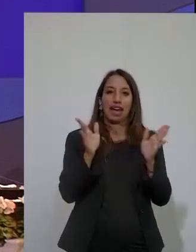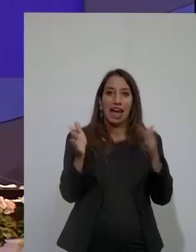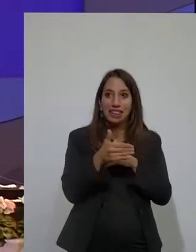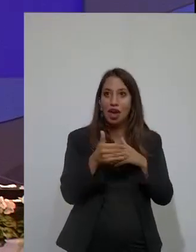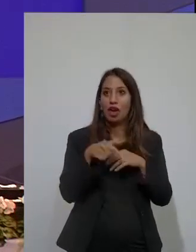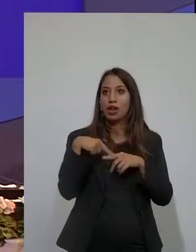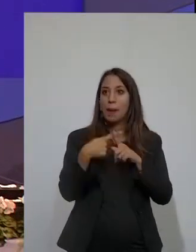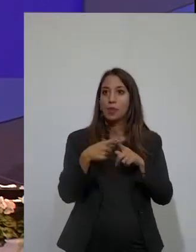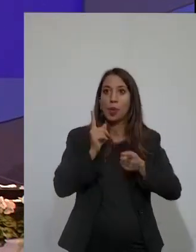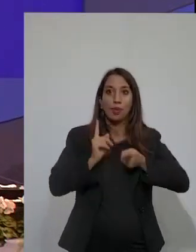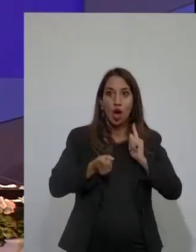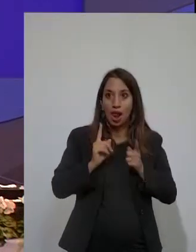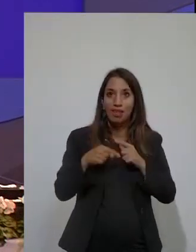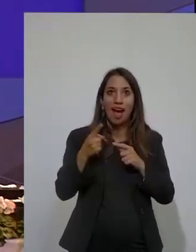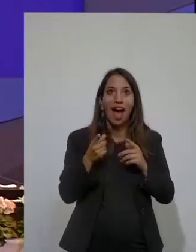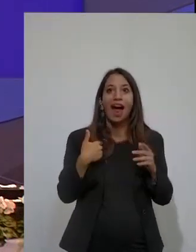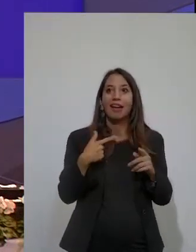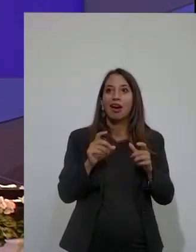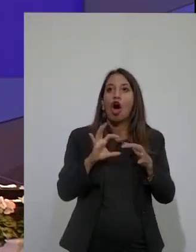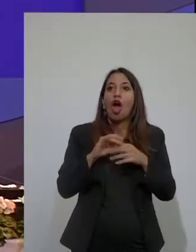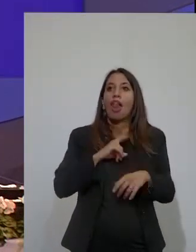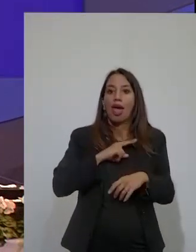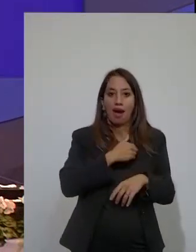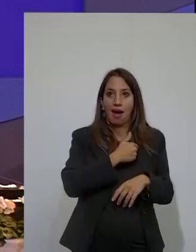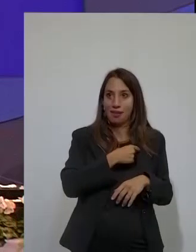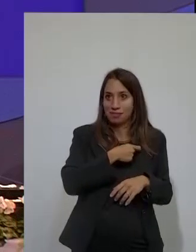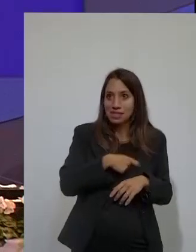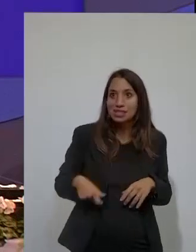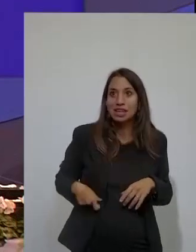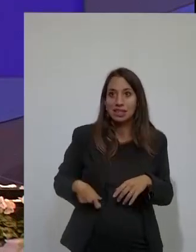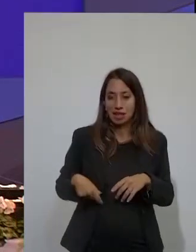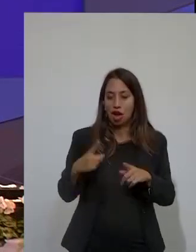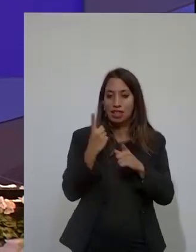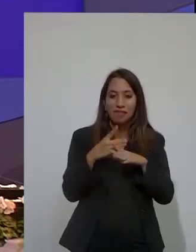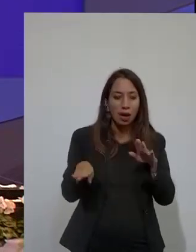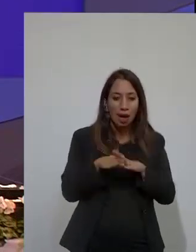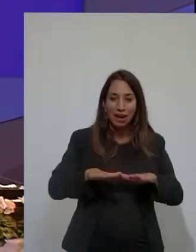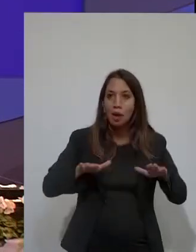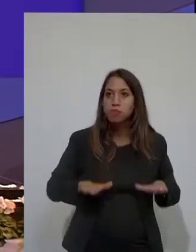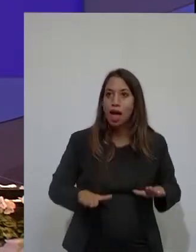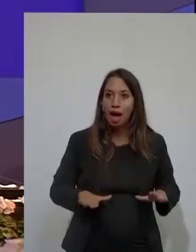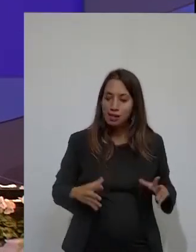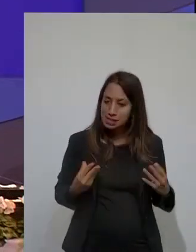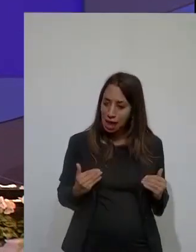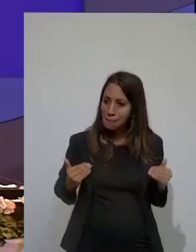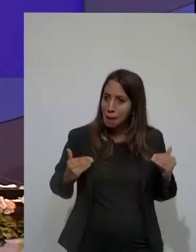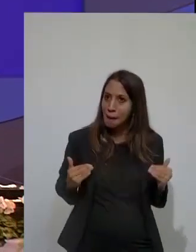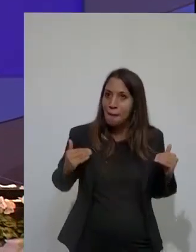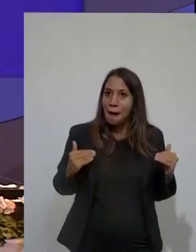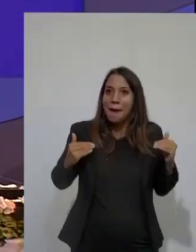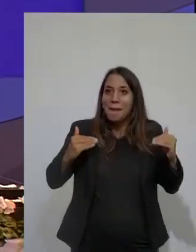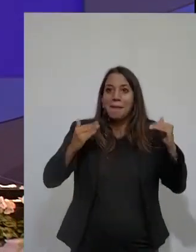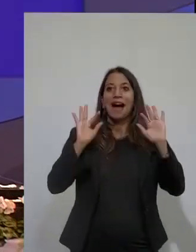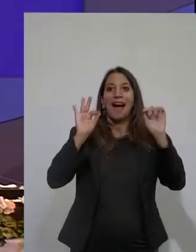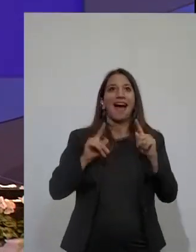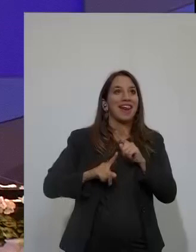a 360 gradi, ai miei colleghi sindaci, partendo dal basso ma andando all'alto, di continuare questa attività importante di